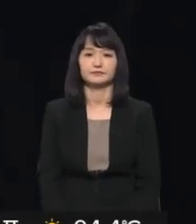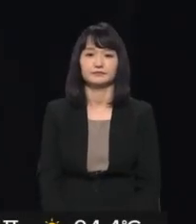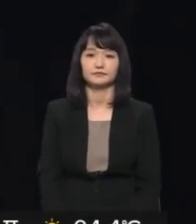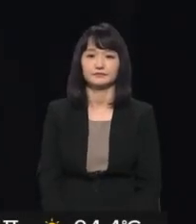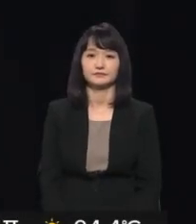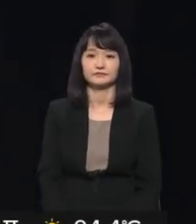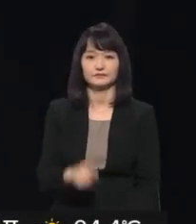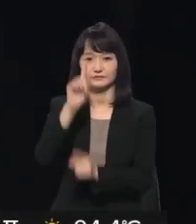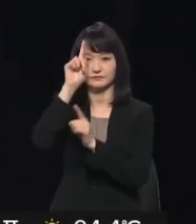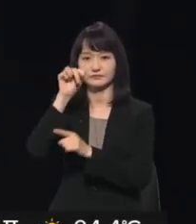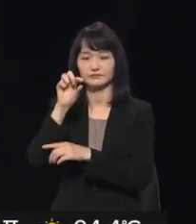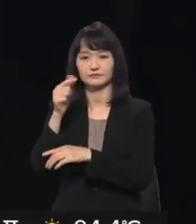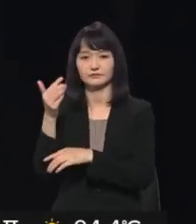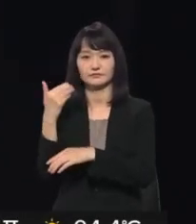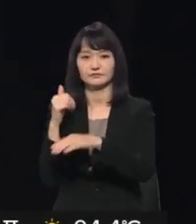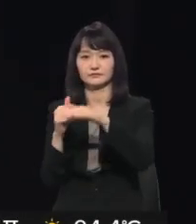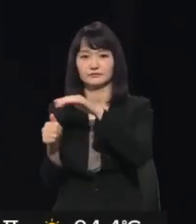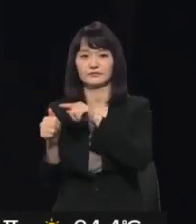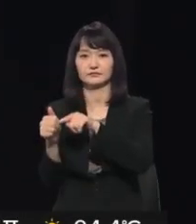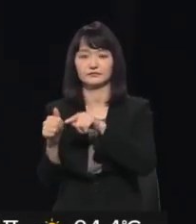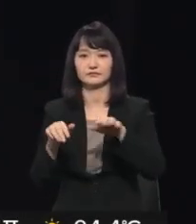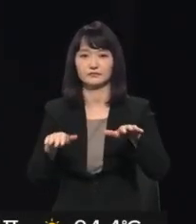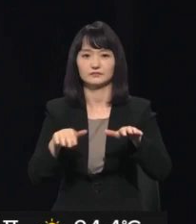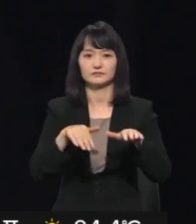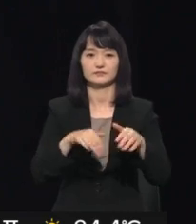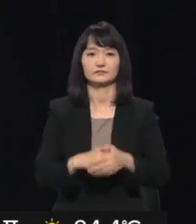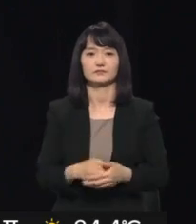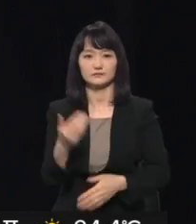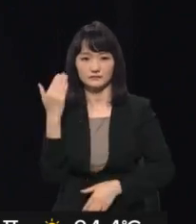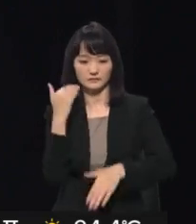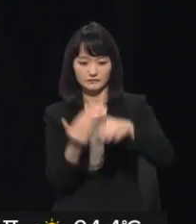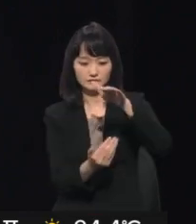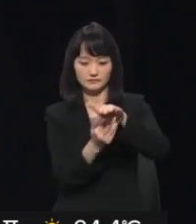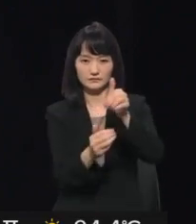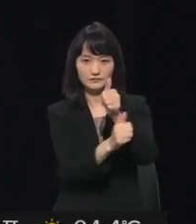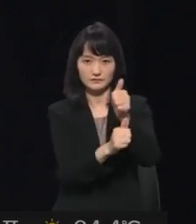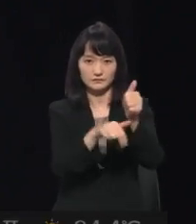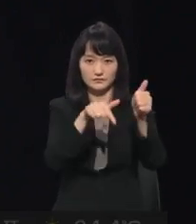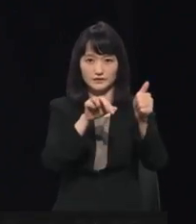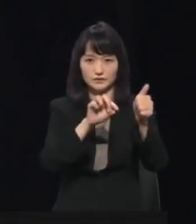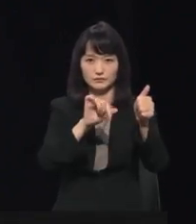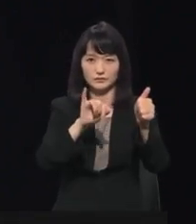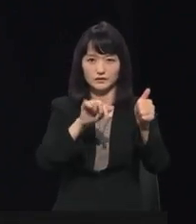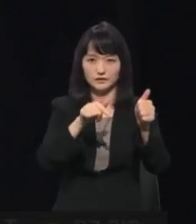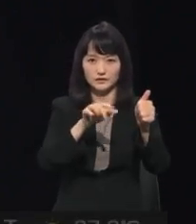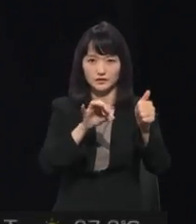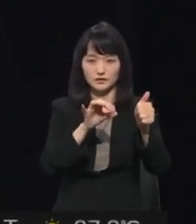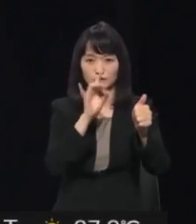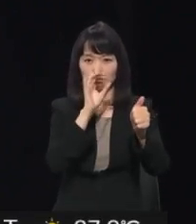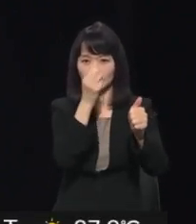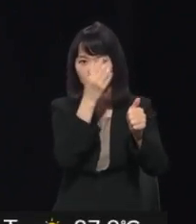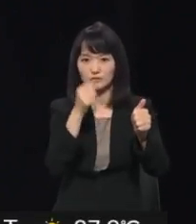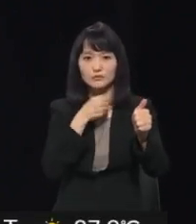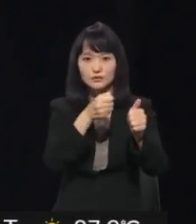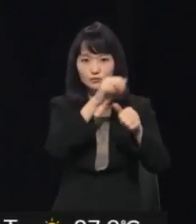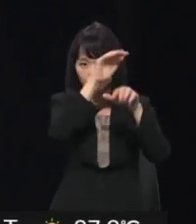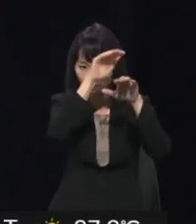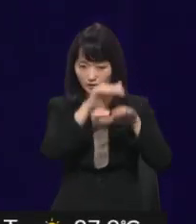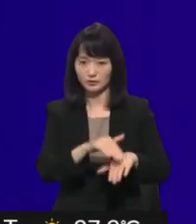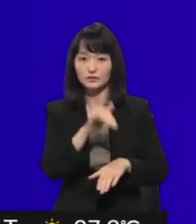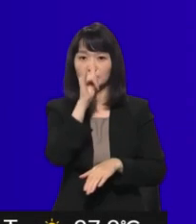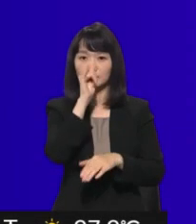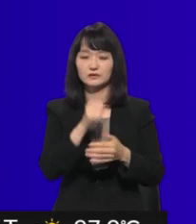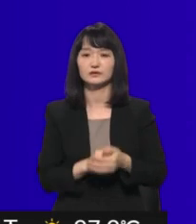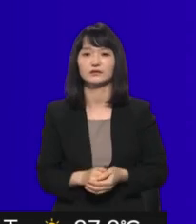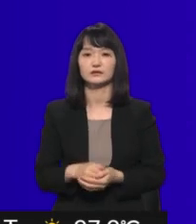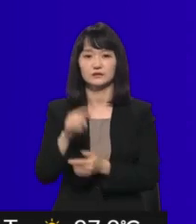대표 얘기를 해보도록 하겠습니다 오늘 정리 0 전체 구현이 중앙일보 와 의 인터뷰 내용이 오늘 나왔었는데 이 대목이 있습니다 이